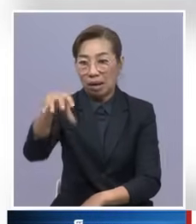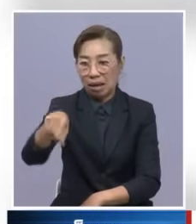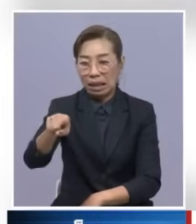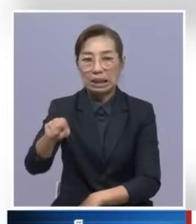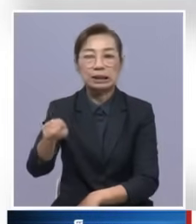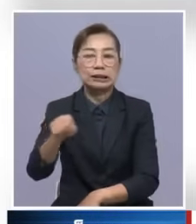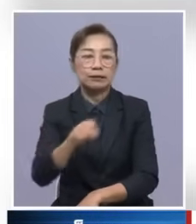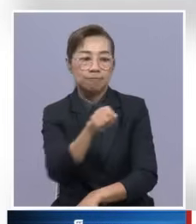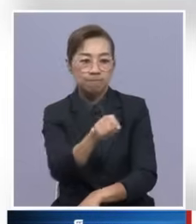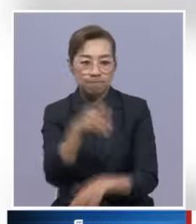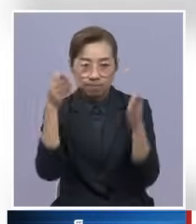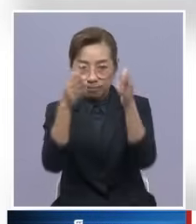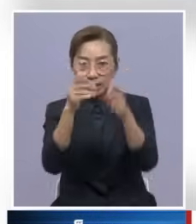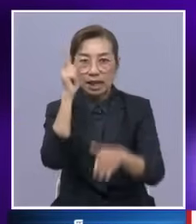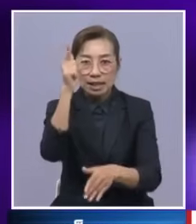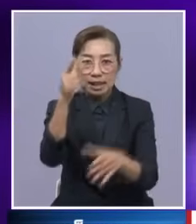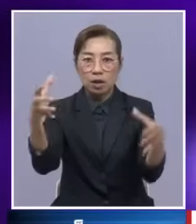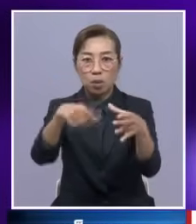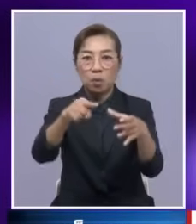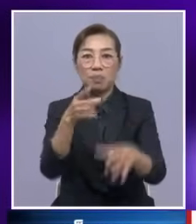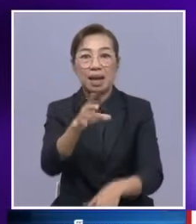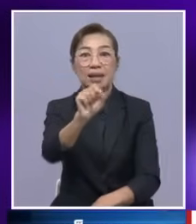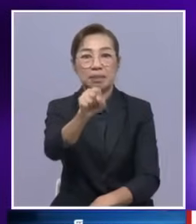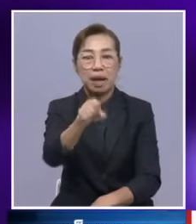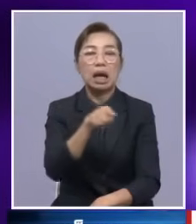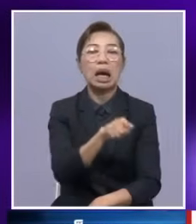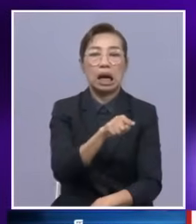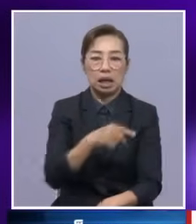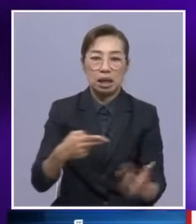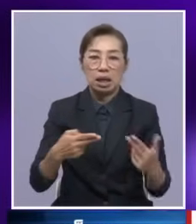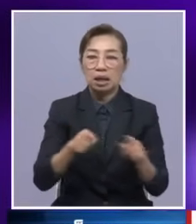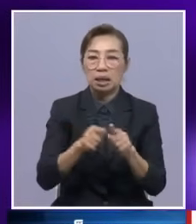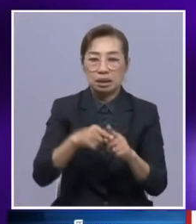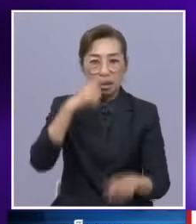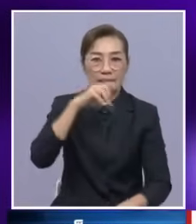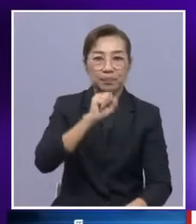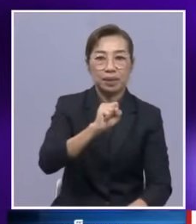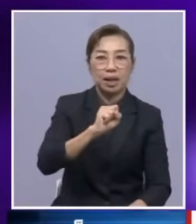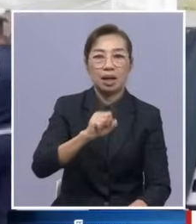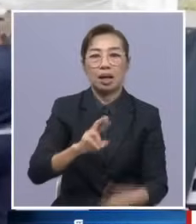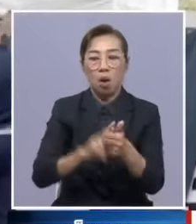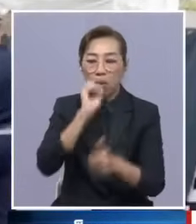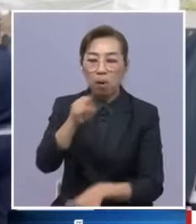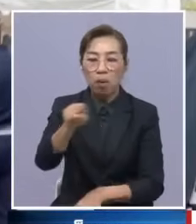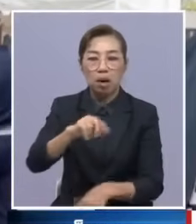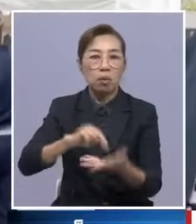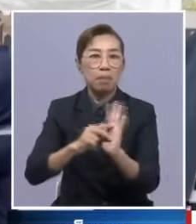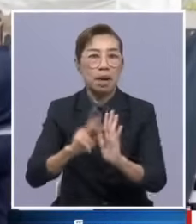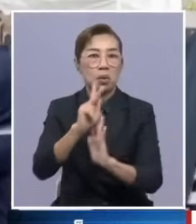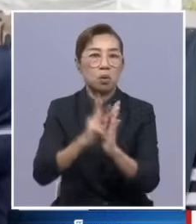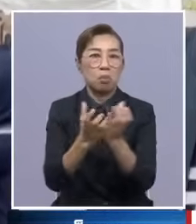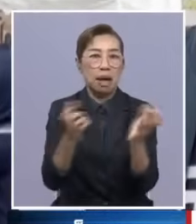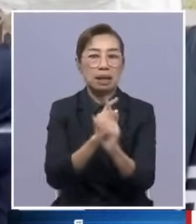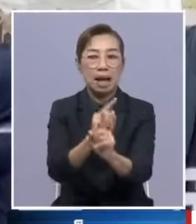พื่อจัดการกับนายทักษิณชินวัตรและคณะโดยเฉพาะ นาวากาศเอกอนุดิษฐ์ยังกล่าวต่อนะฮะว่าไอ้คำว่าไม่เป็นไปตามหลักนิติธรรมเนี่ย